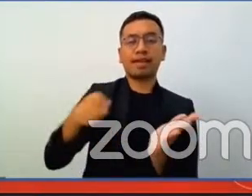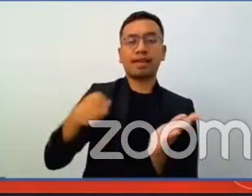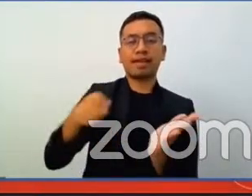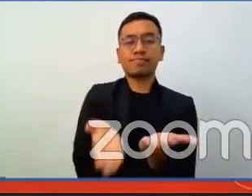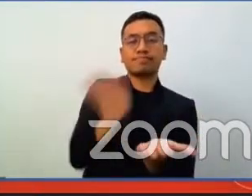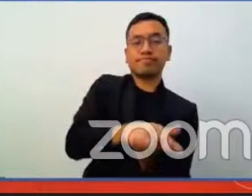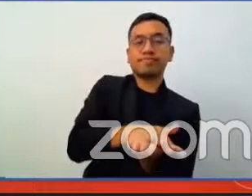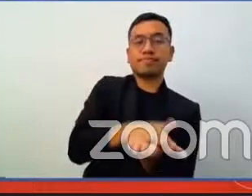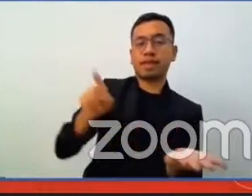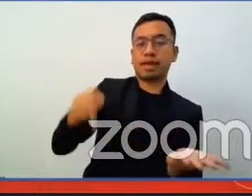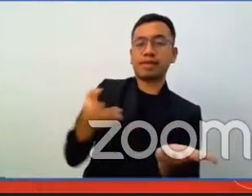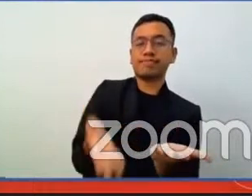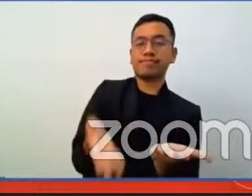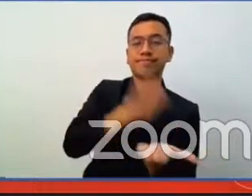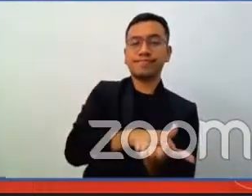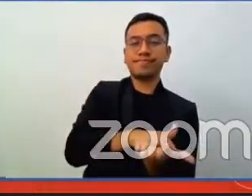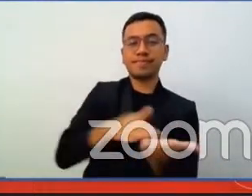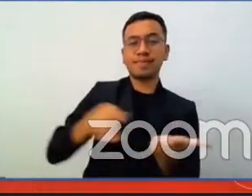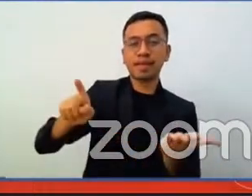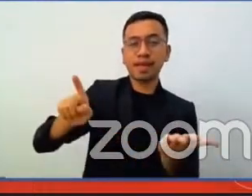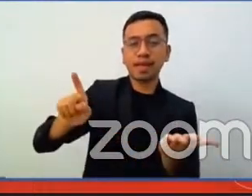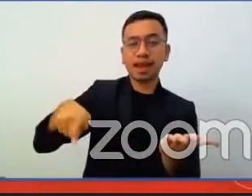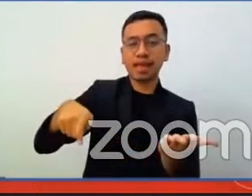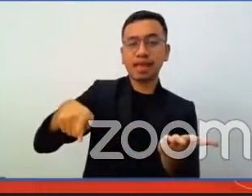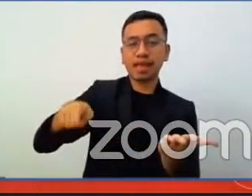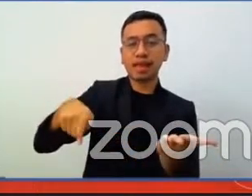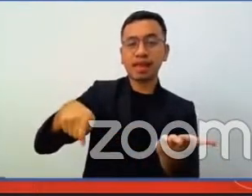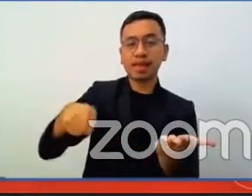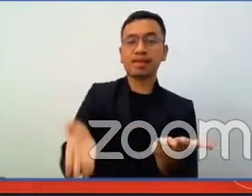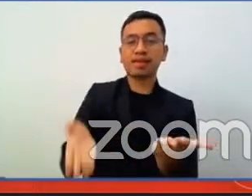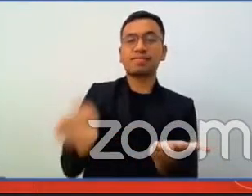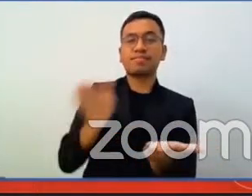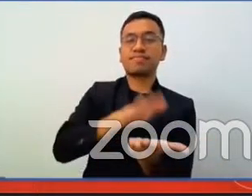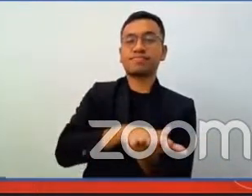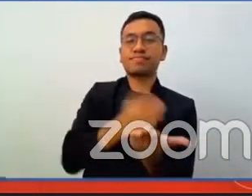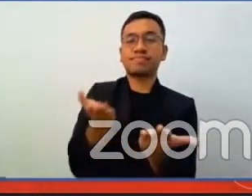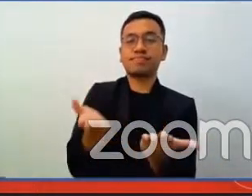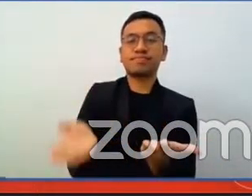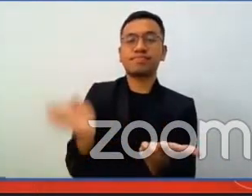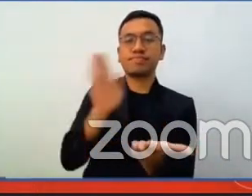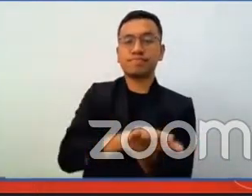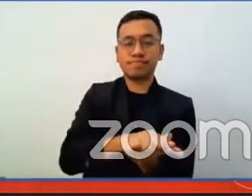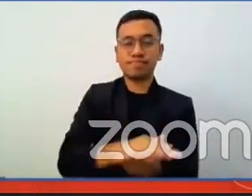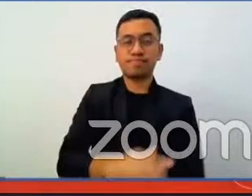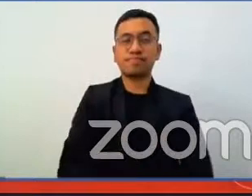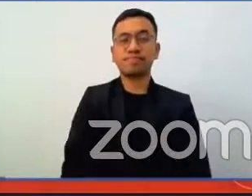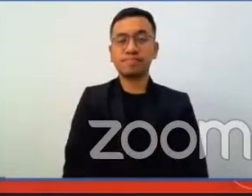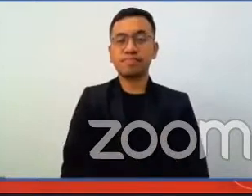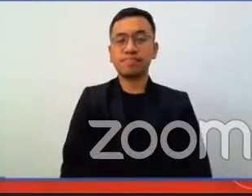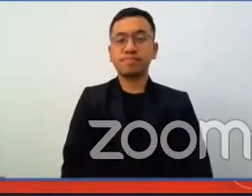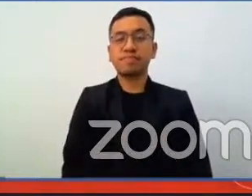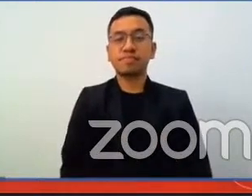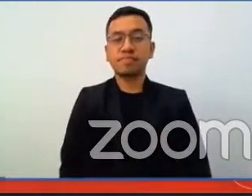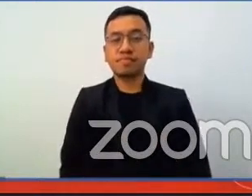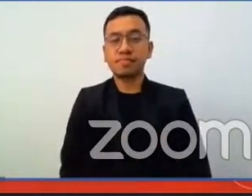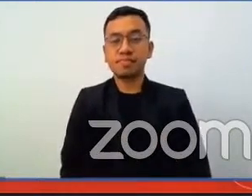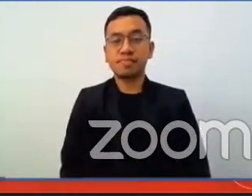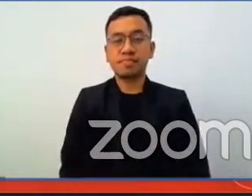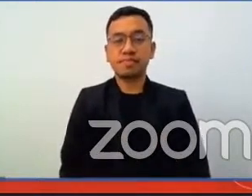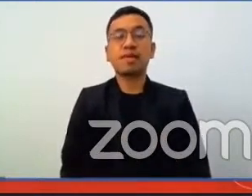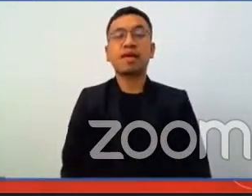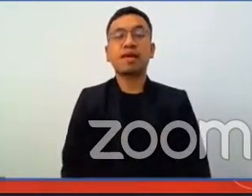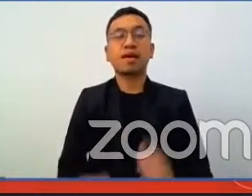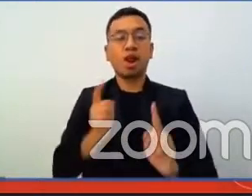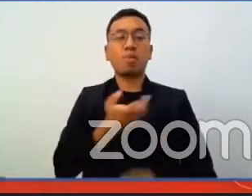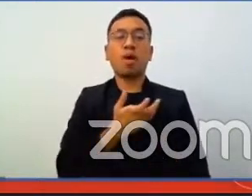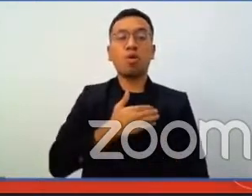karya akan buku gitu kan, seperti ini. Kalau Bapak Ibu mau membuka lagi yang